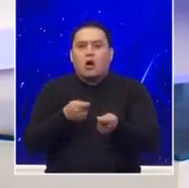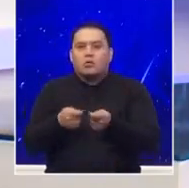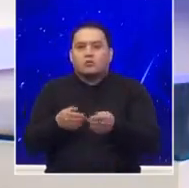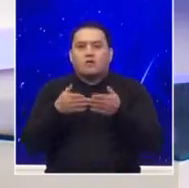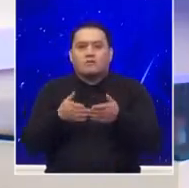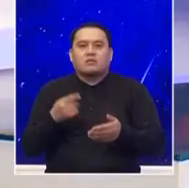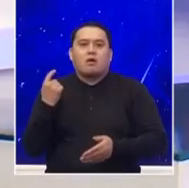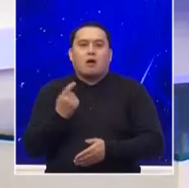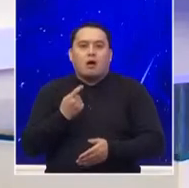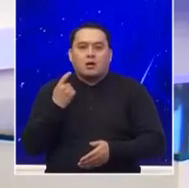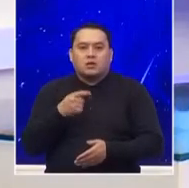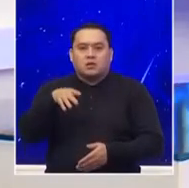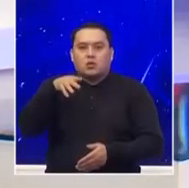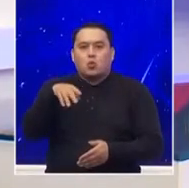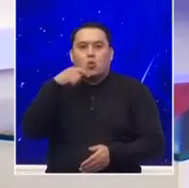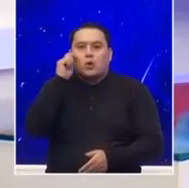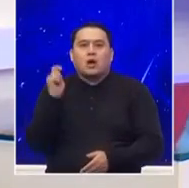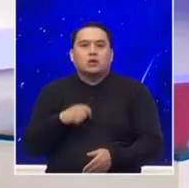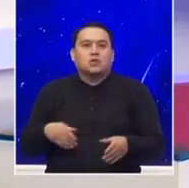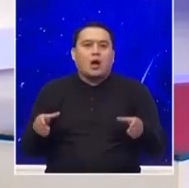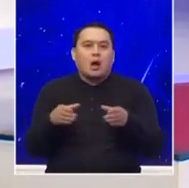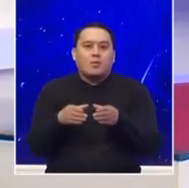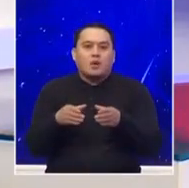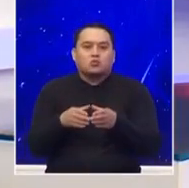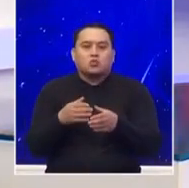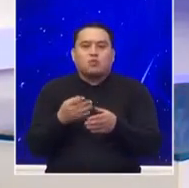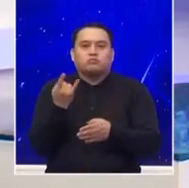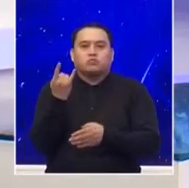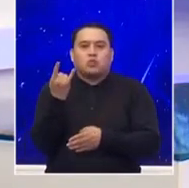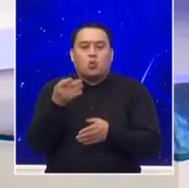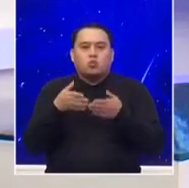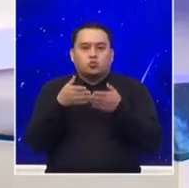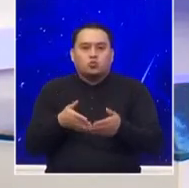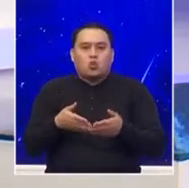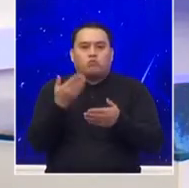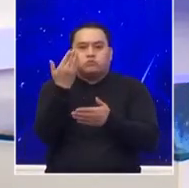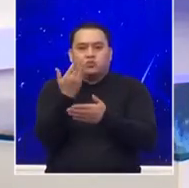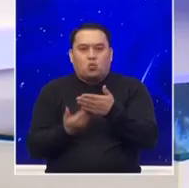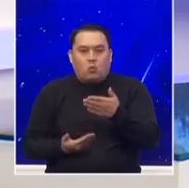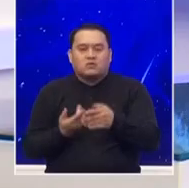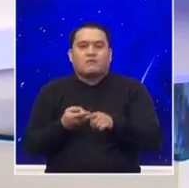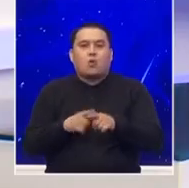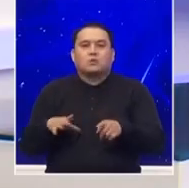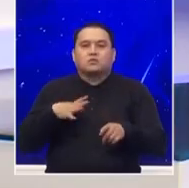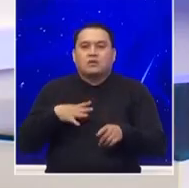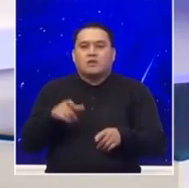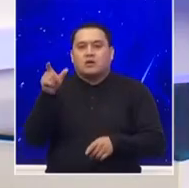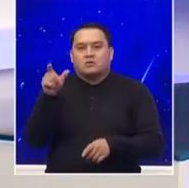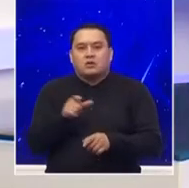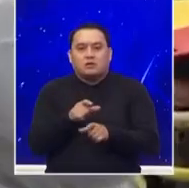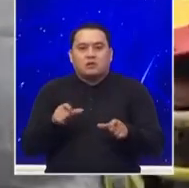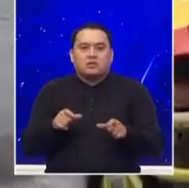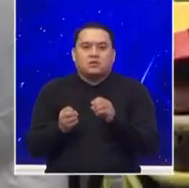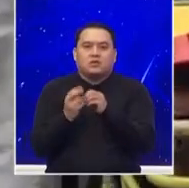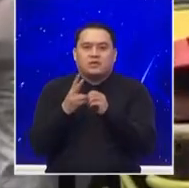судно, владельцем которого является украинская компания, затонуло из-за плохих погодных условий. В составе экипажа входили, по разным